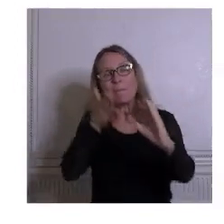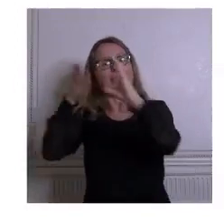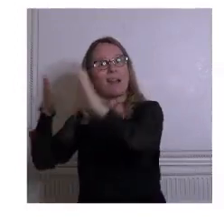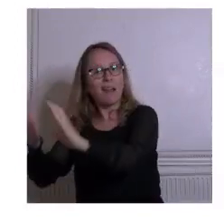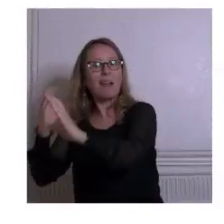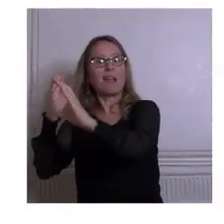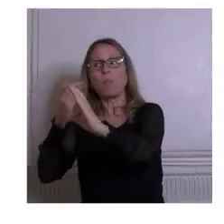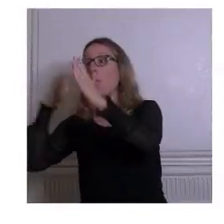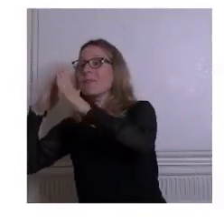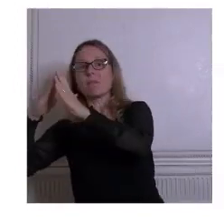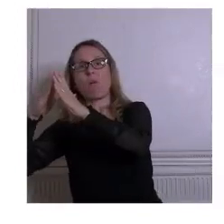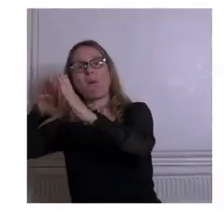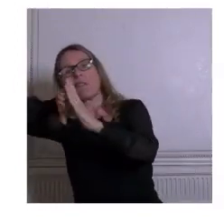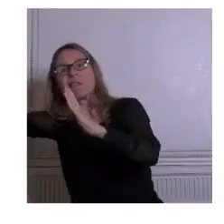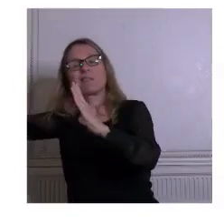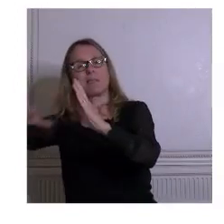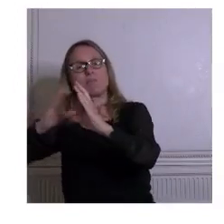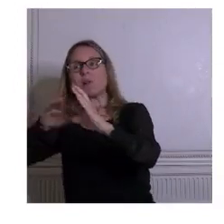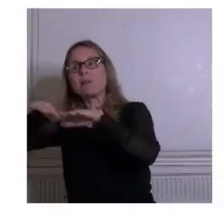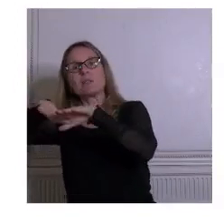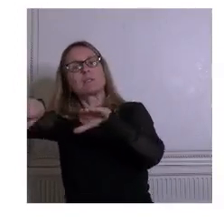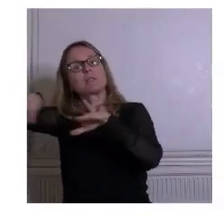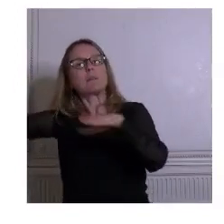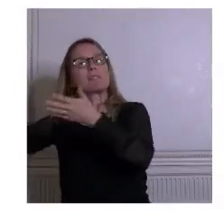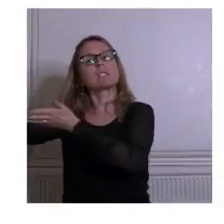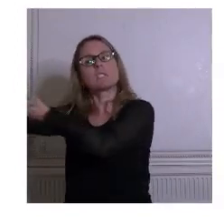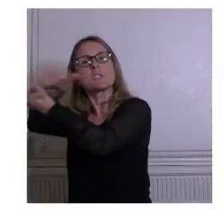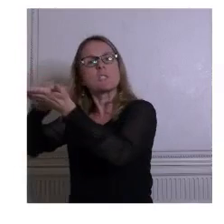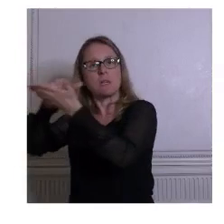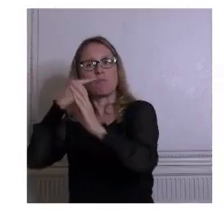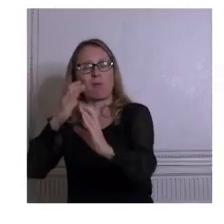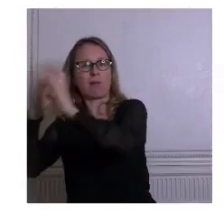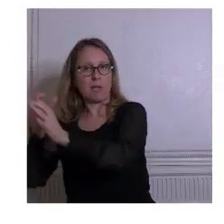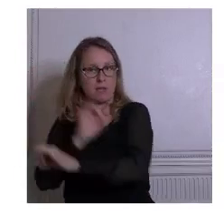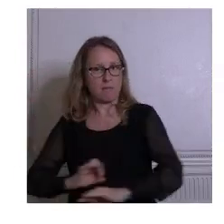et associations, trouve aujourd'hui enfin sa concrétisation.